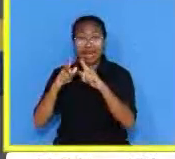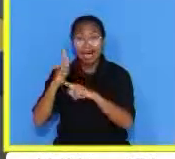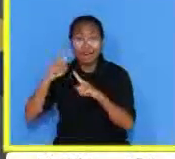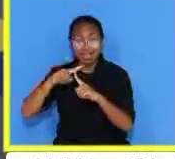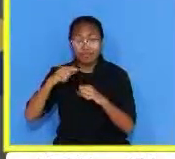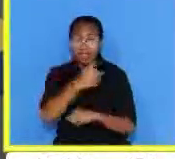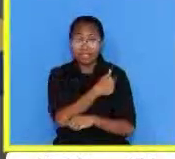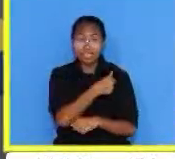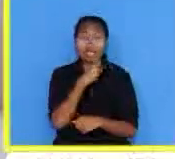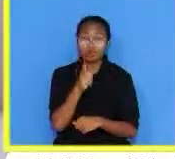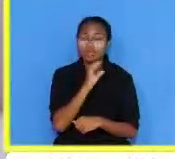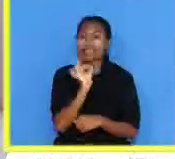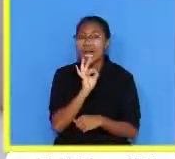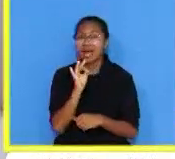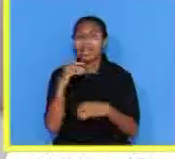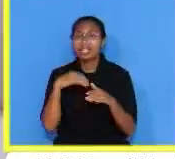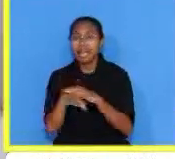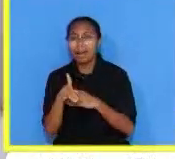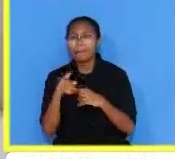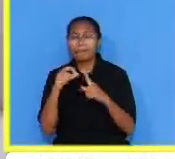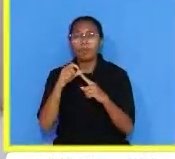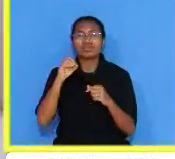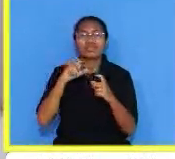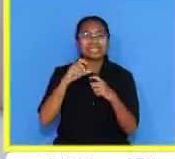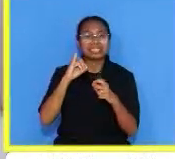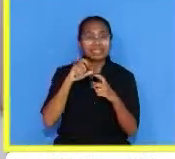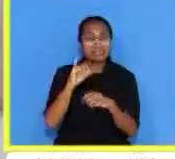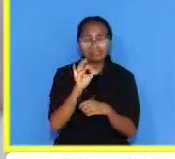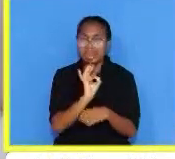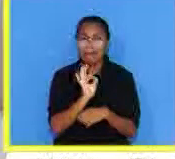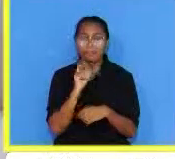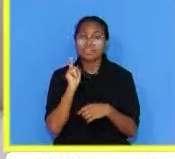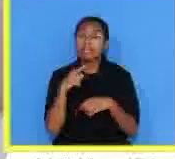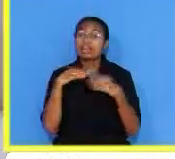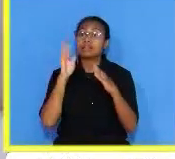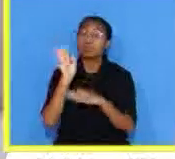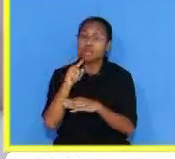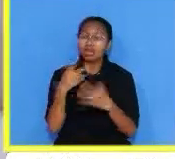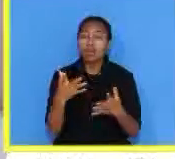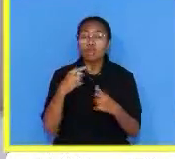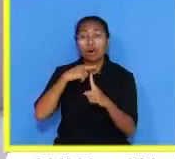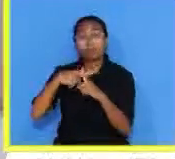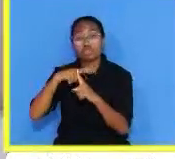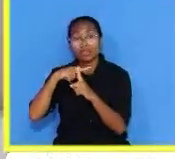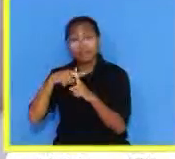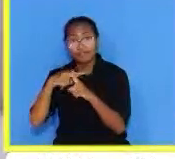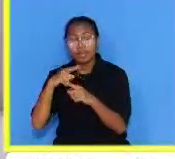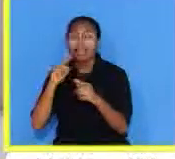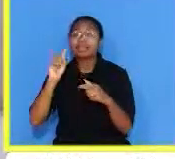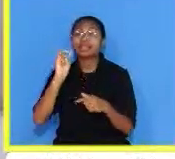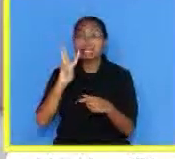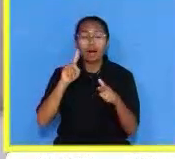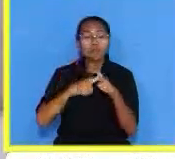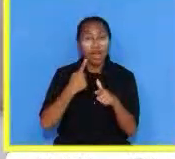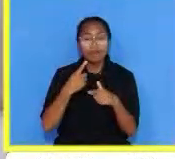itu tidak dalam posisi positif ya. Kemudian kalaupun dia positif 3 bulan setelah itu baru